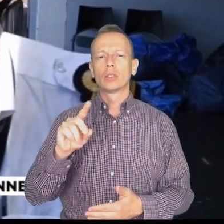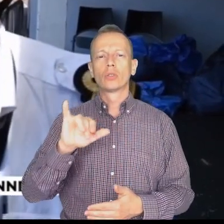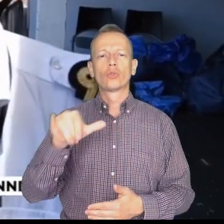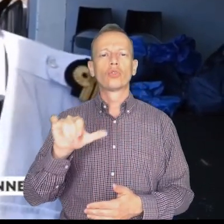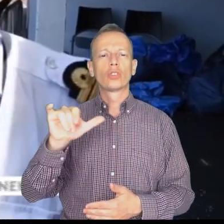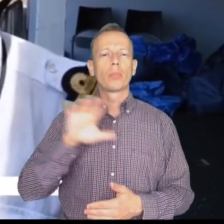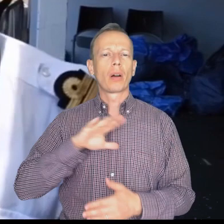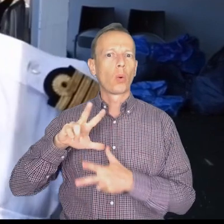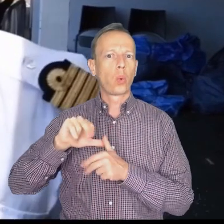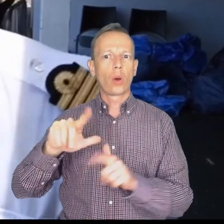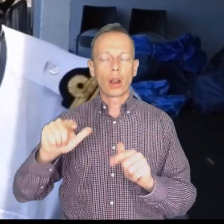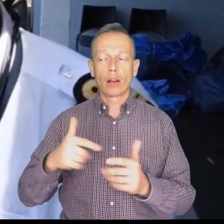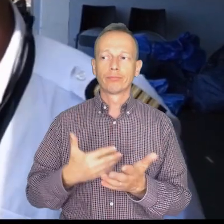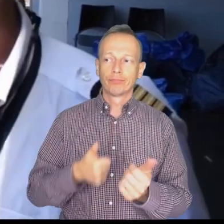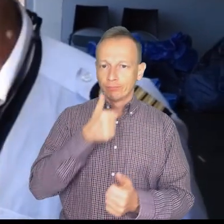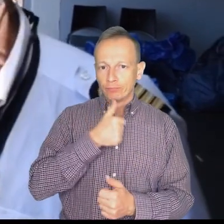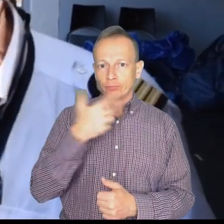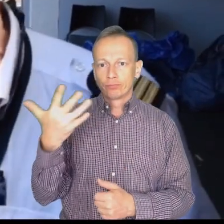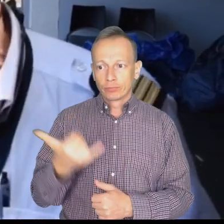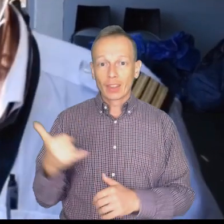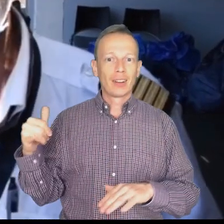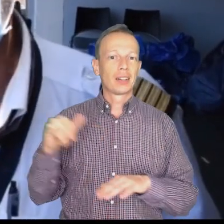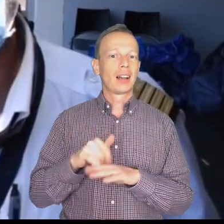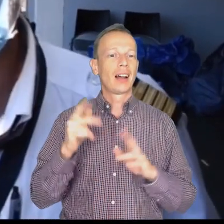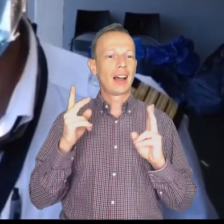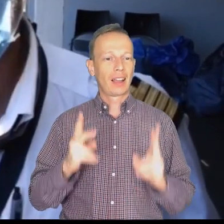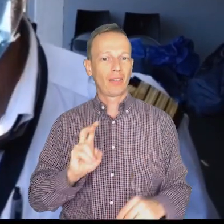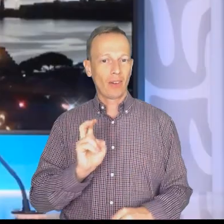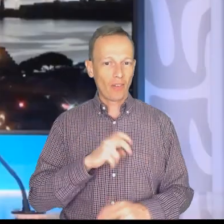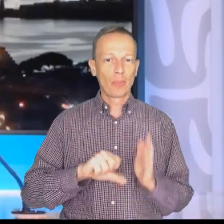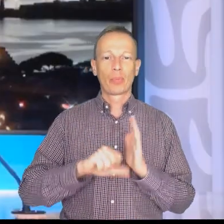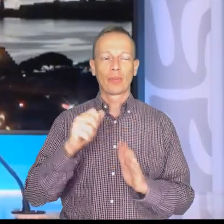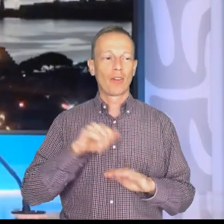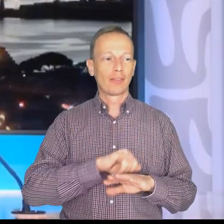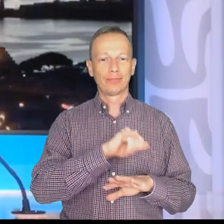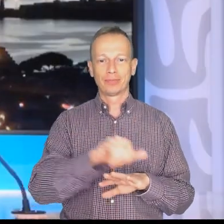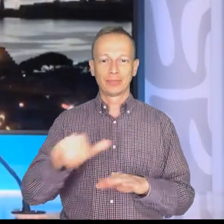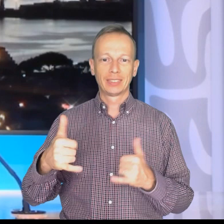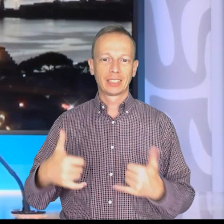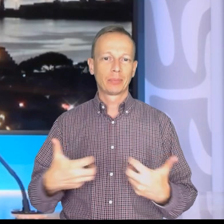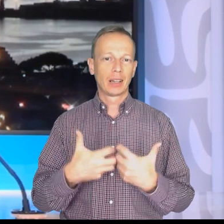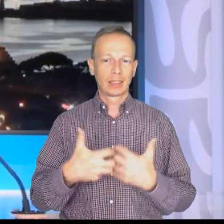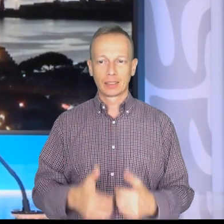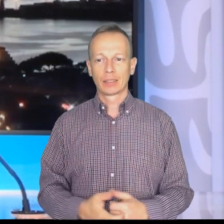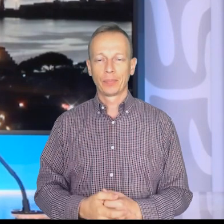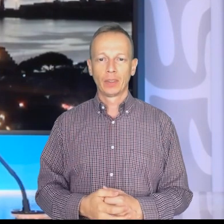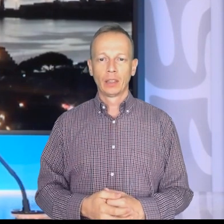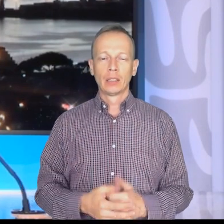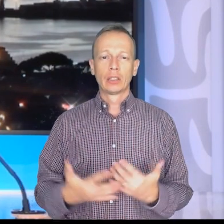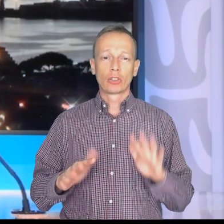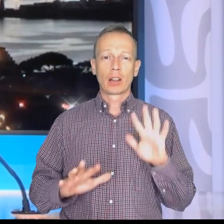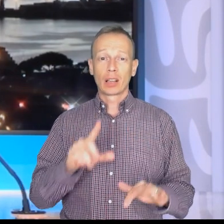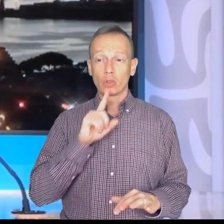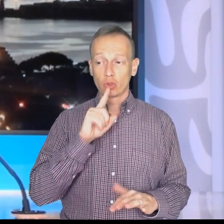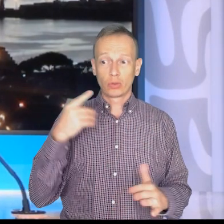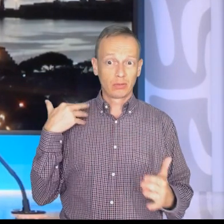Donc voilà, et nous voilà arrivés. C'est le premier jour commercial et ça fait plaisir. Cela faisait 15 jours que les habitants étaient